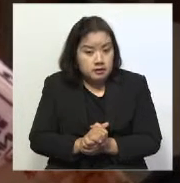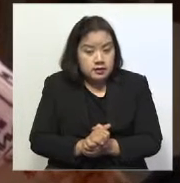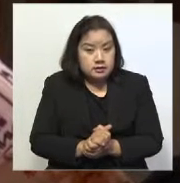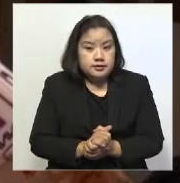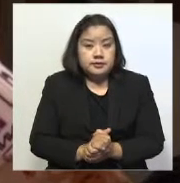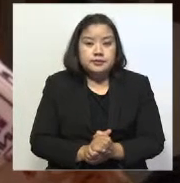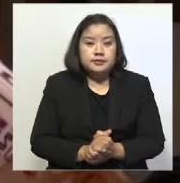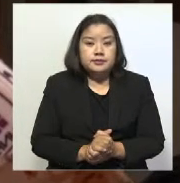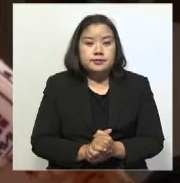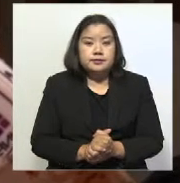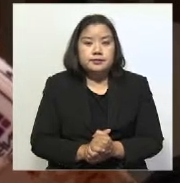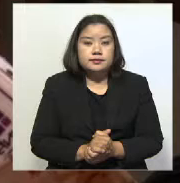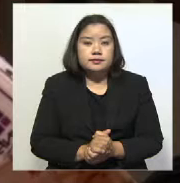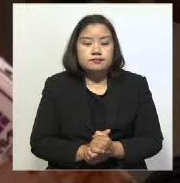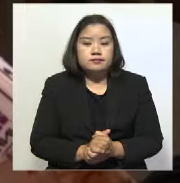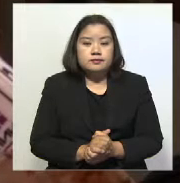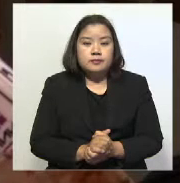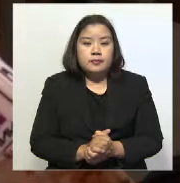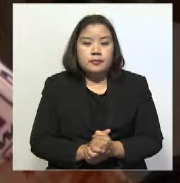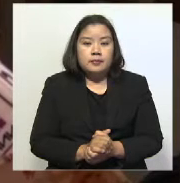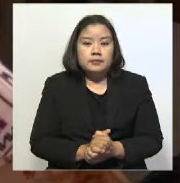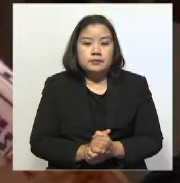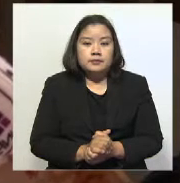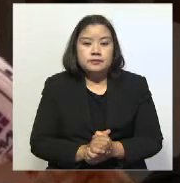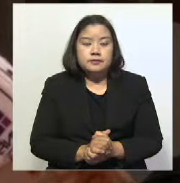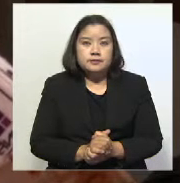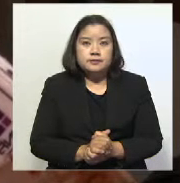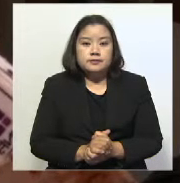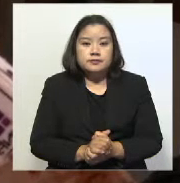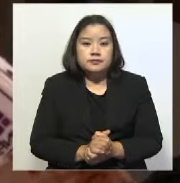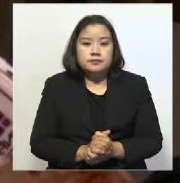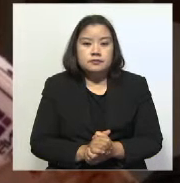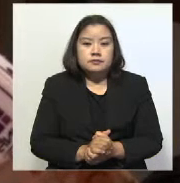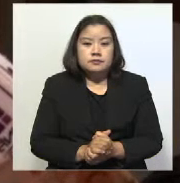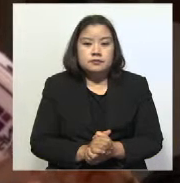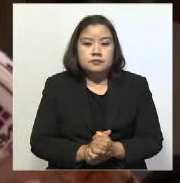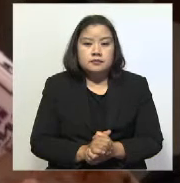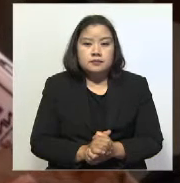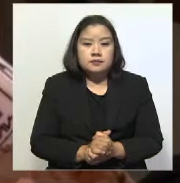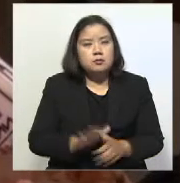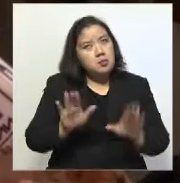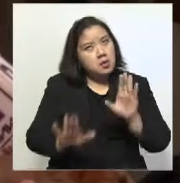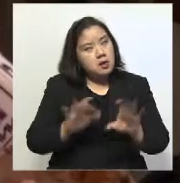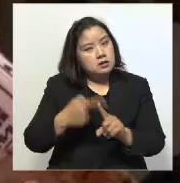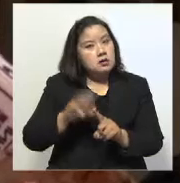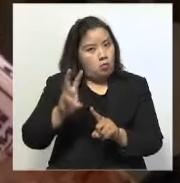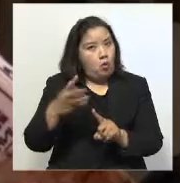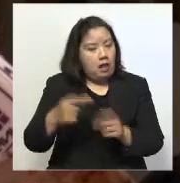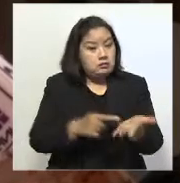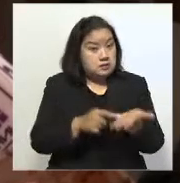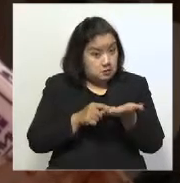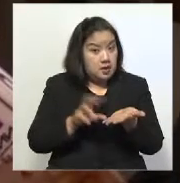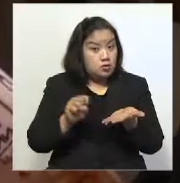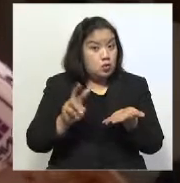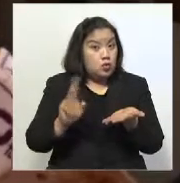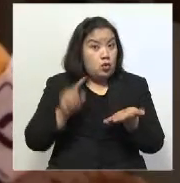าก็จะบอกว่า90แล้วตอนน ี้อ๋อผมบ้างน่ะในเดือนมิถุนายนเนี่ยส่งกลับมาแล้วล่ะ